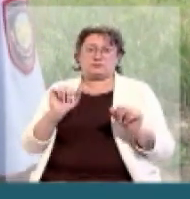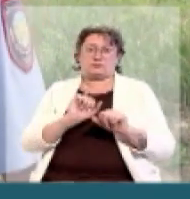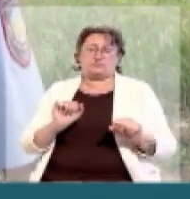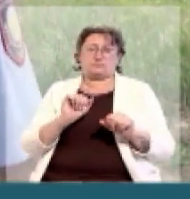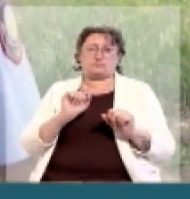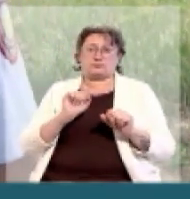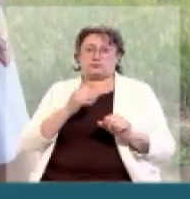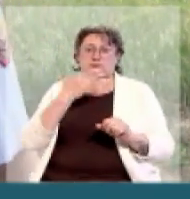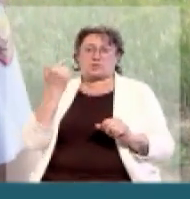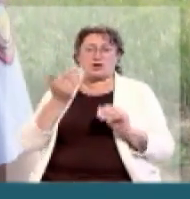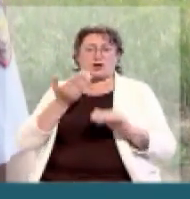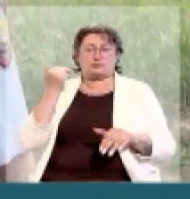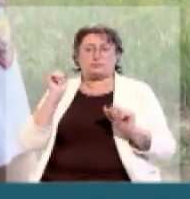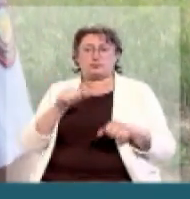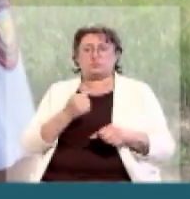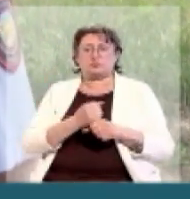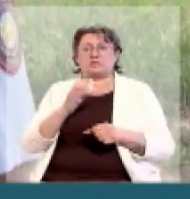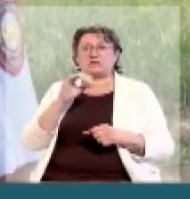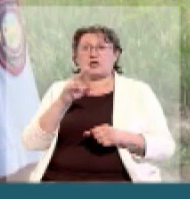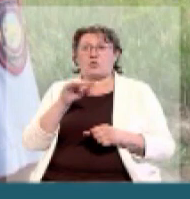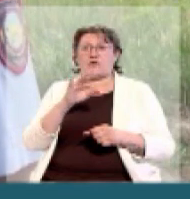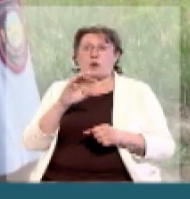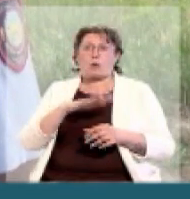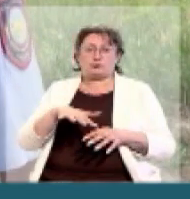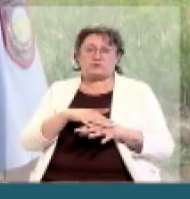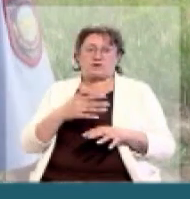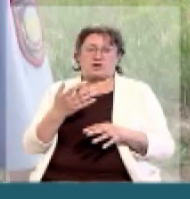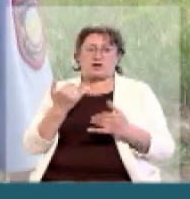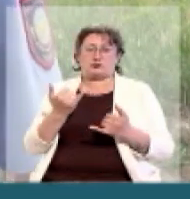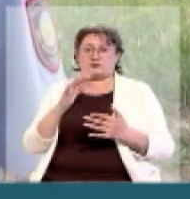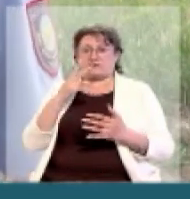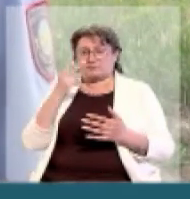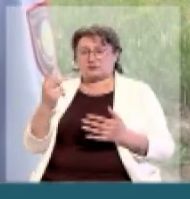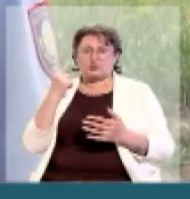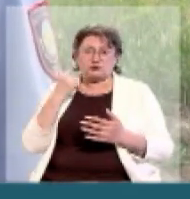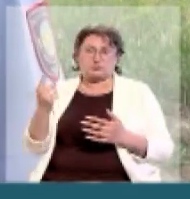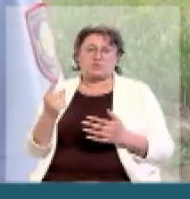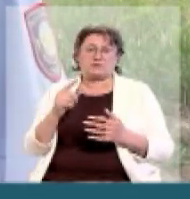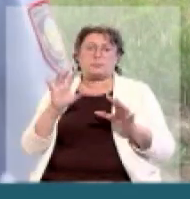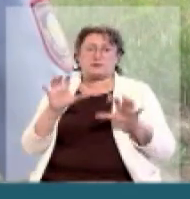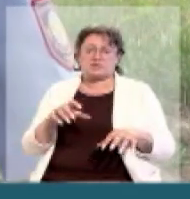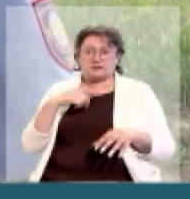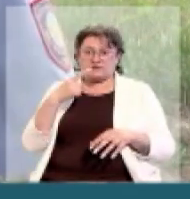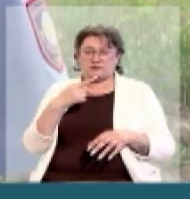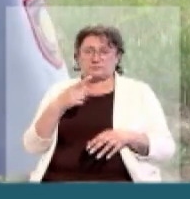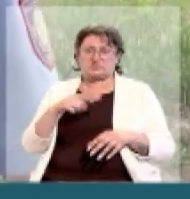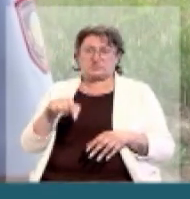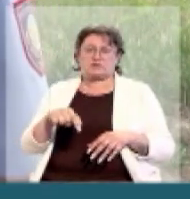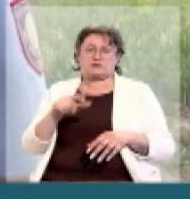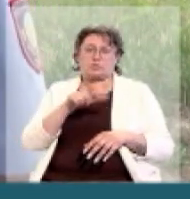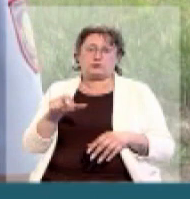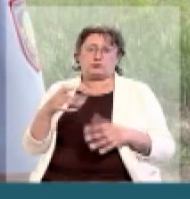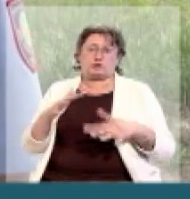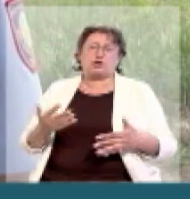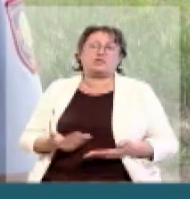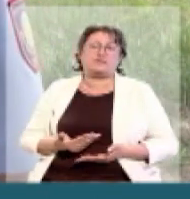как бы раньше, может, здесь было как бы садовое сообщество, ну, на данный момент вы как бы сами видели, слышали, как бы председатель говорит, здесь уже как бы